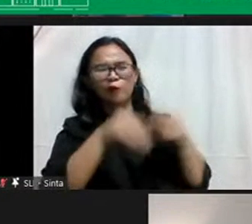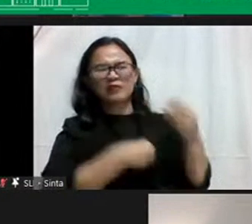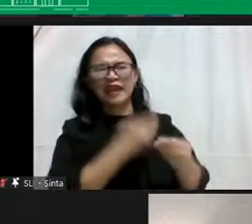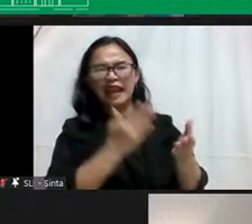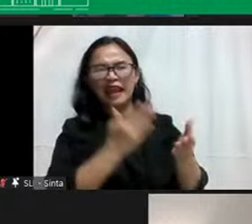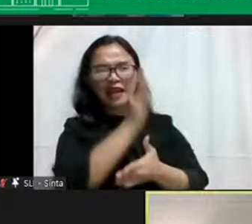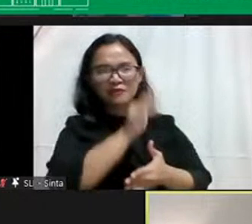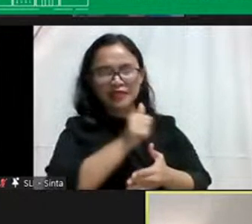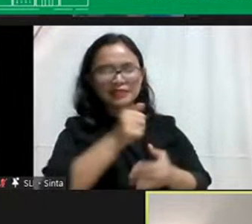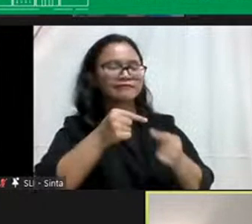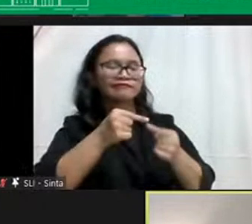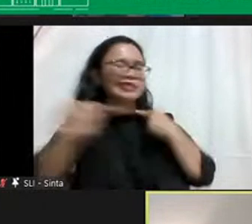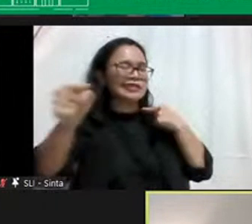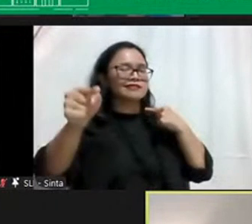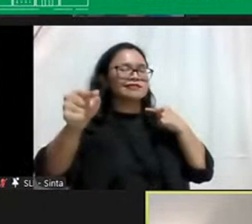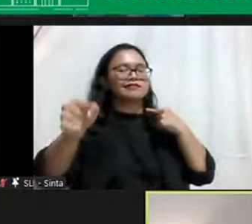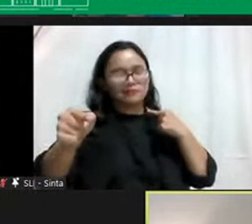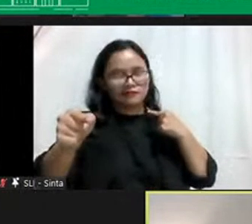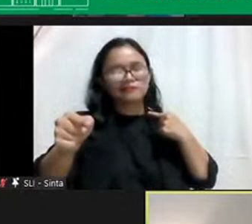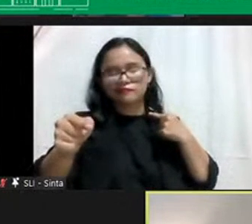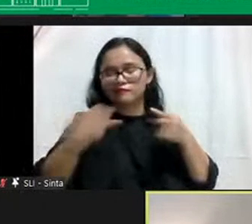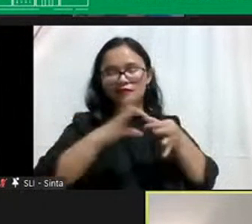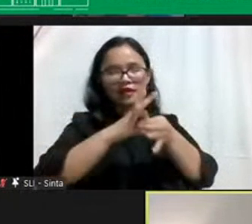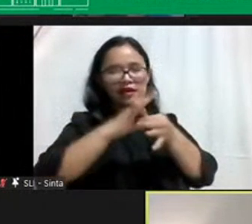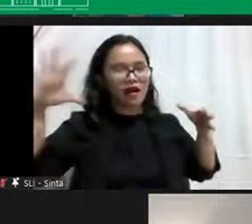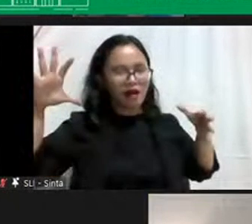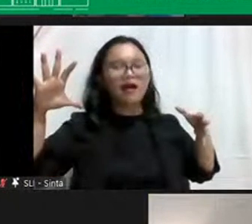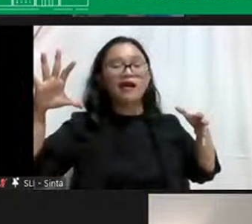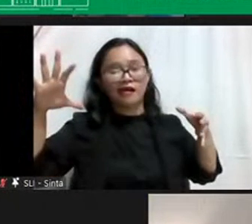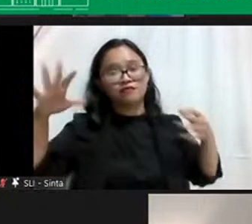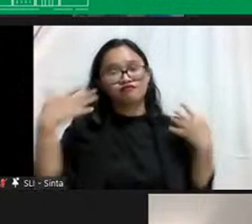diambil mudah-mudahan itu bisa menjawab pertanyaan